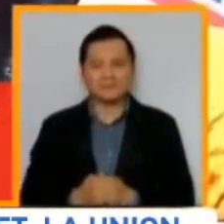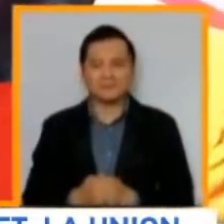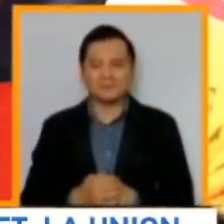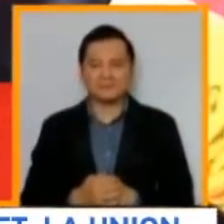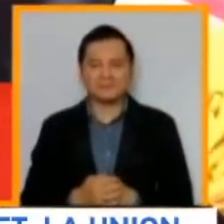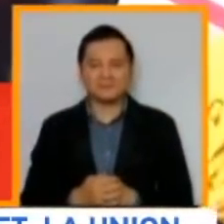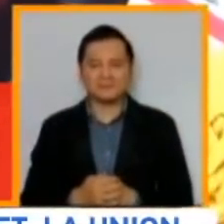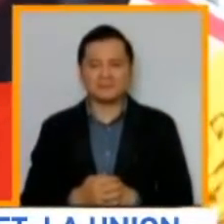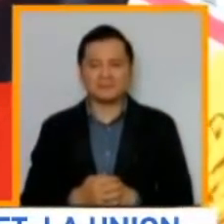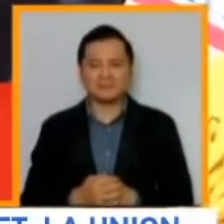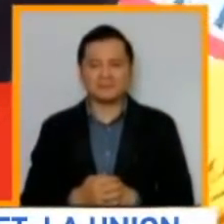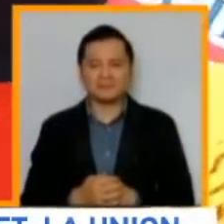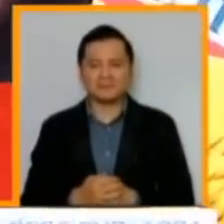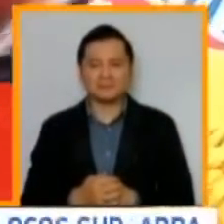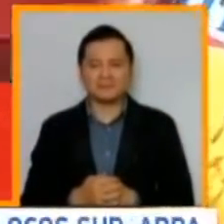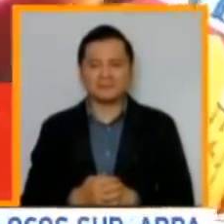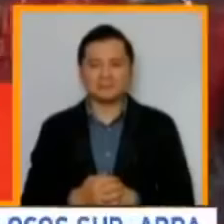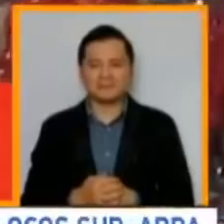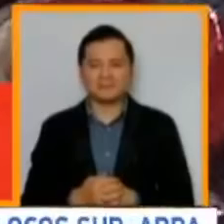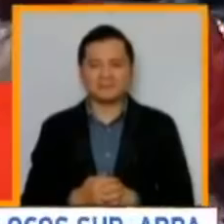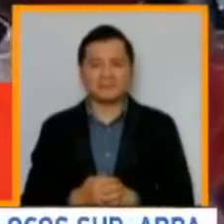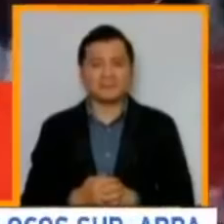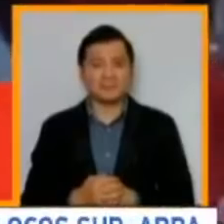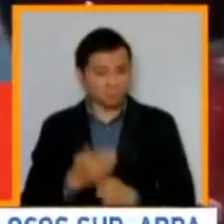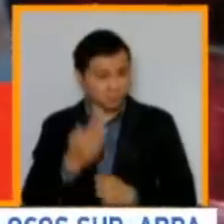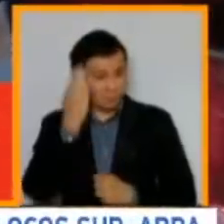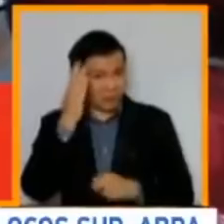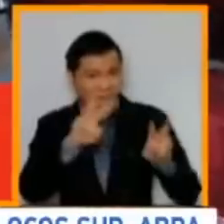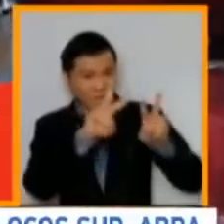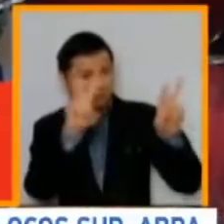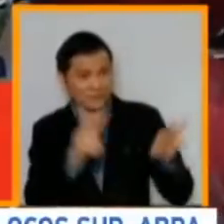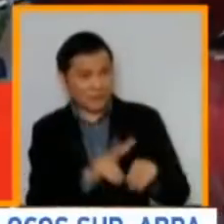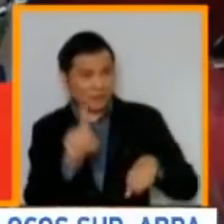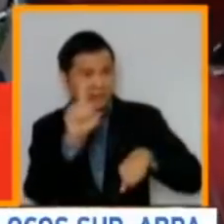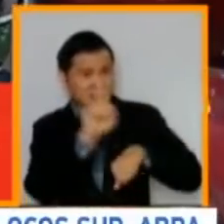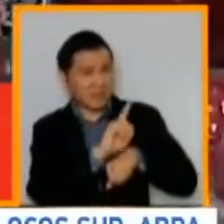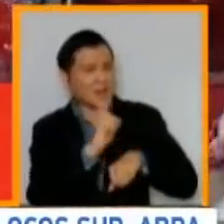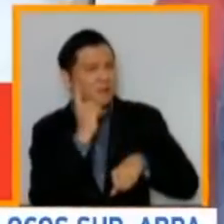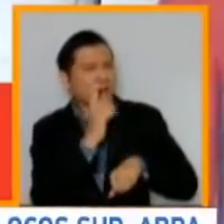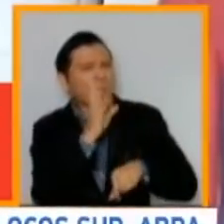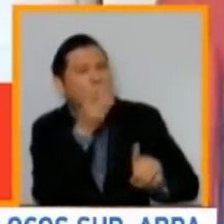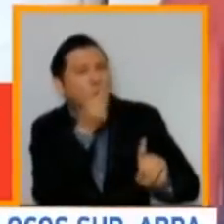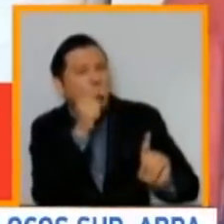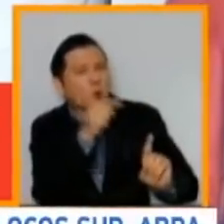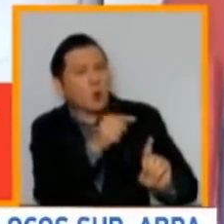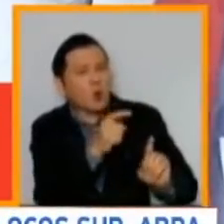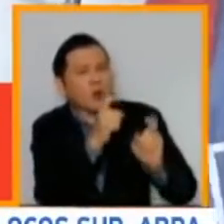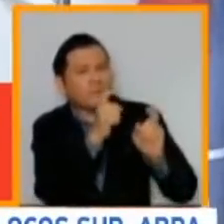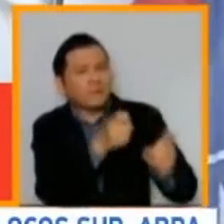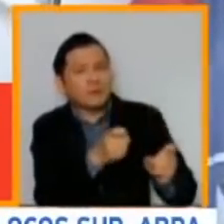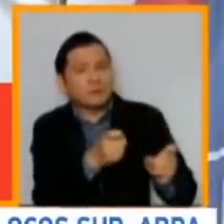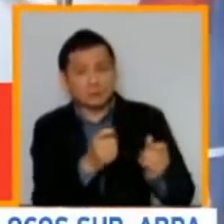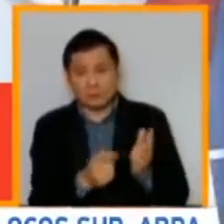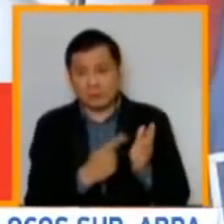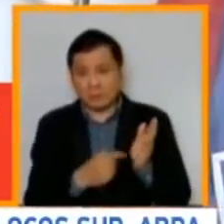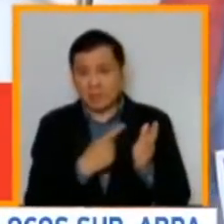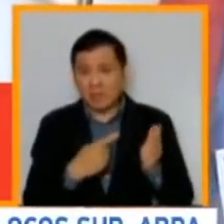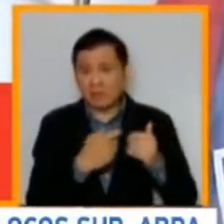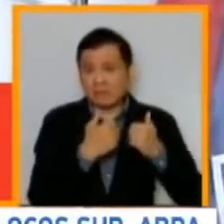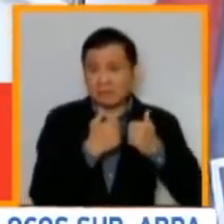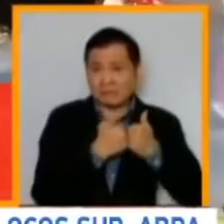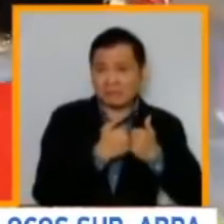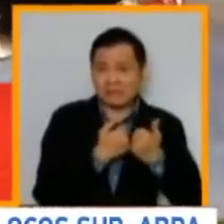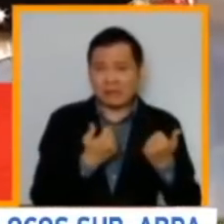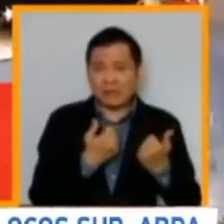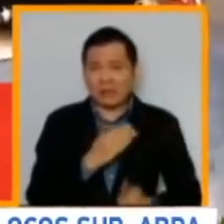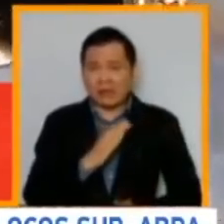Para kanino nga ba ang araw ng mga puso? Nariyan ang mga minsan nagmahal at nasaktan. Tulad ni Ami Soto, nagtitinda na lang siya ngayon ng